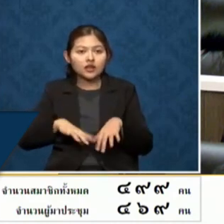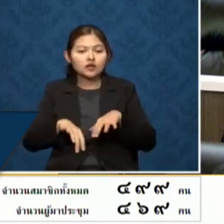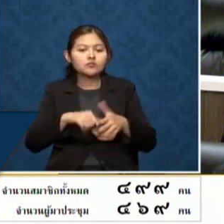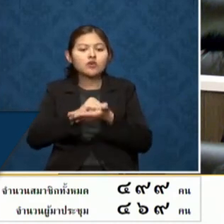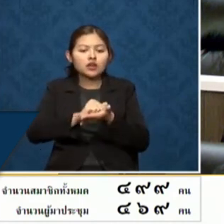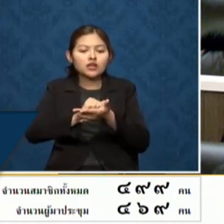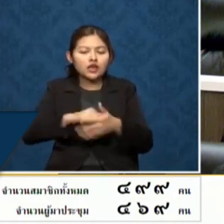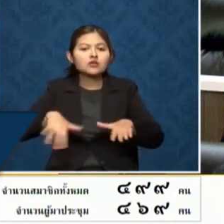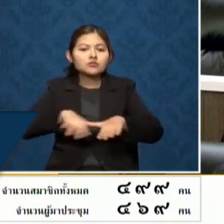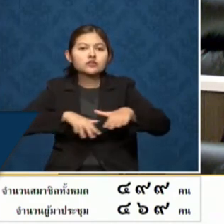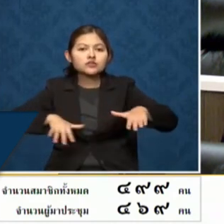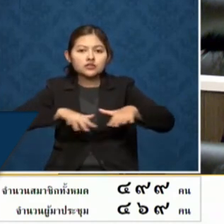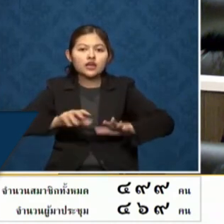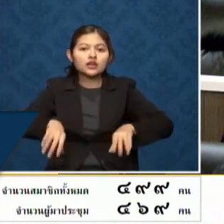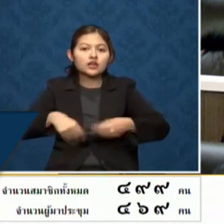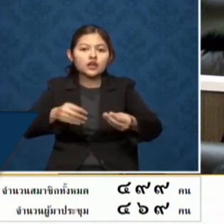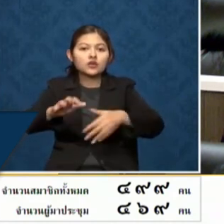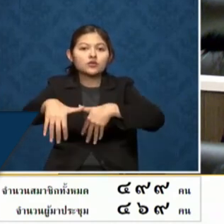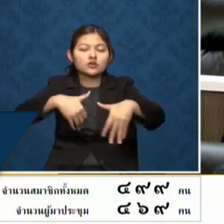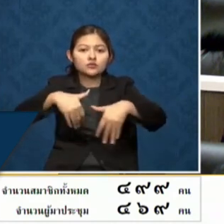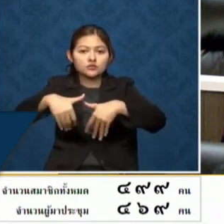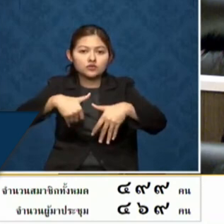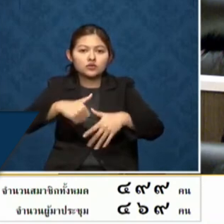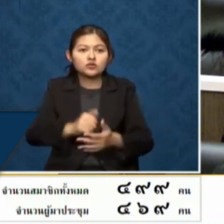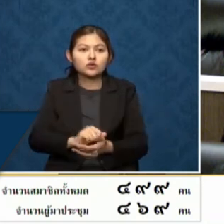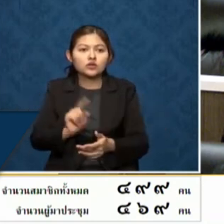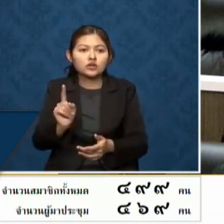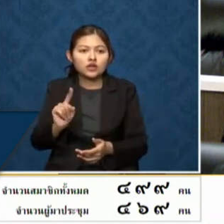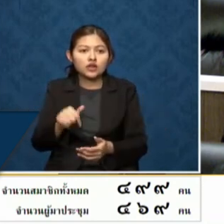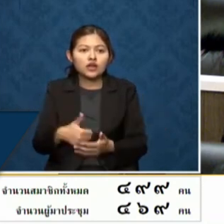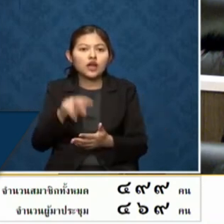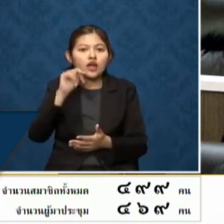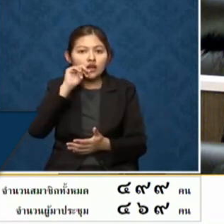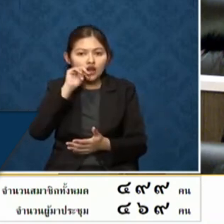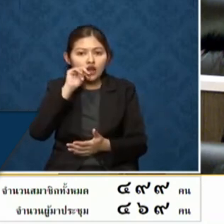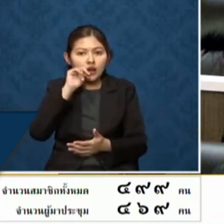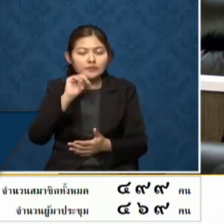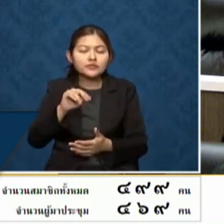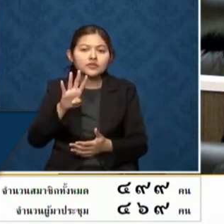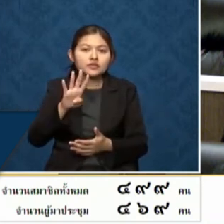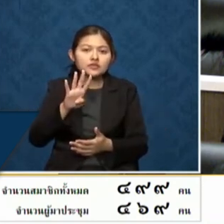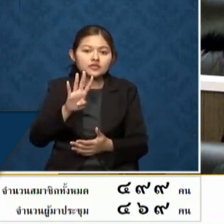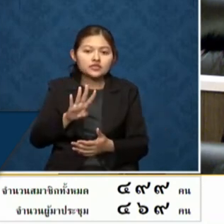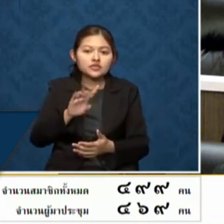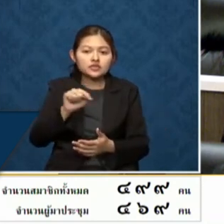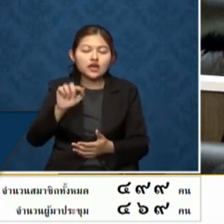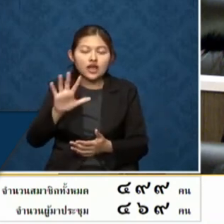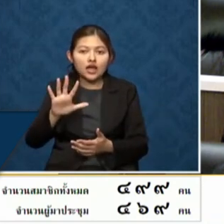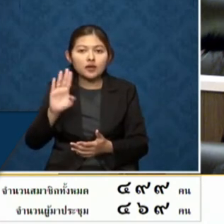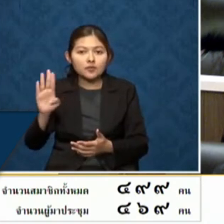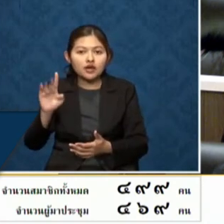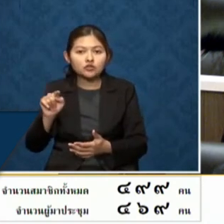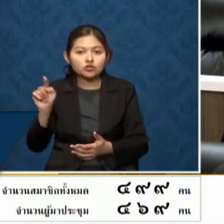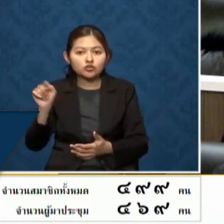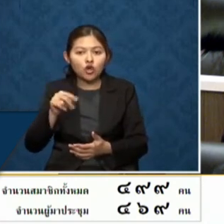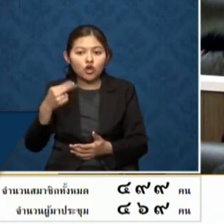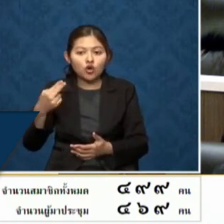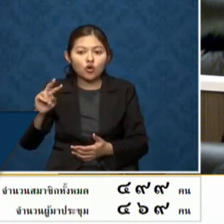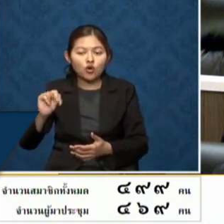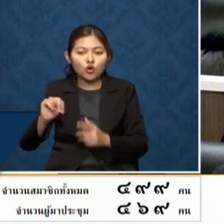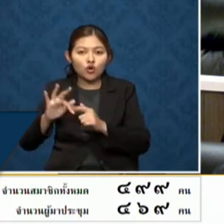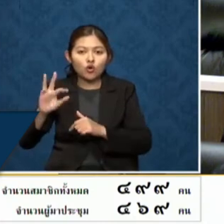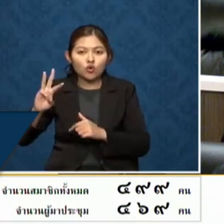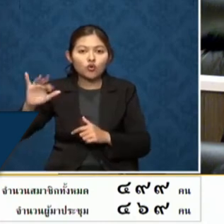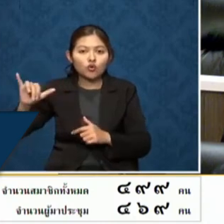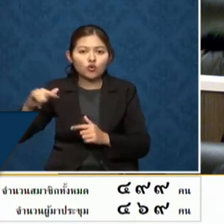พื้นฐานของประชาชนนะครับอ่าโดยมีการเก็บค่าน้ำเพียง 4-5บาทต่อหน่วยเท่านะครับแต่ก็มีการขาด